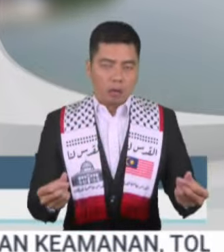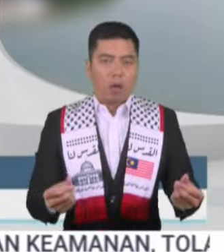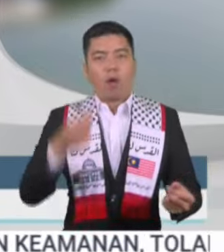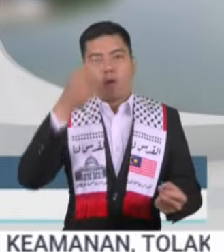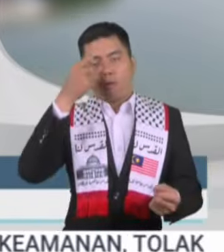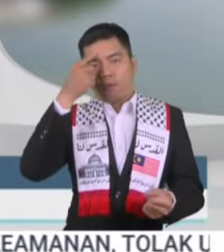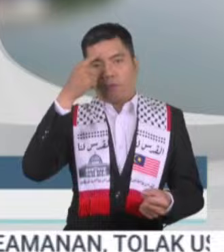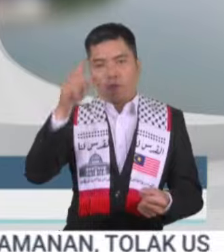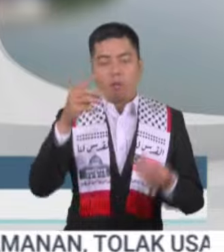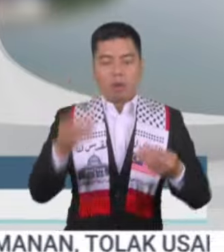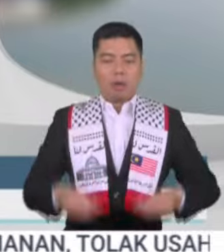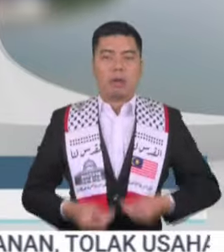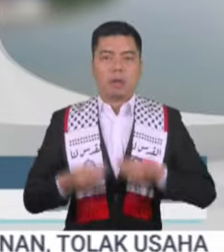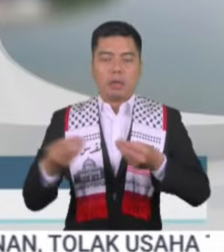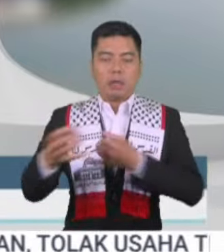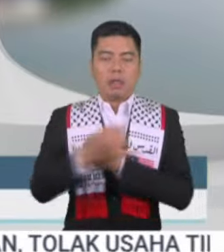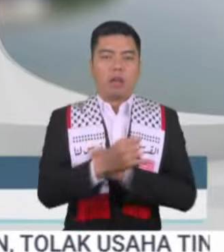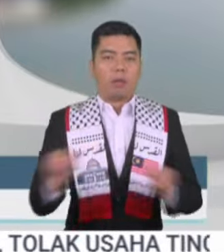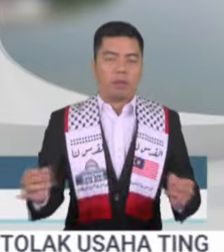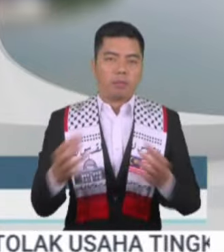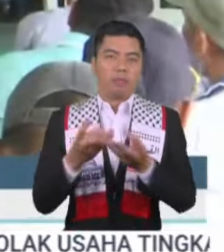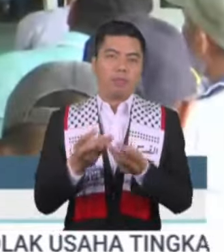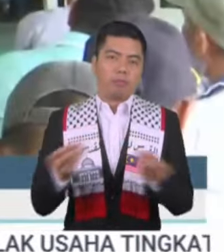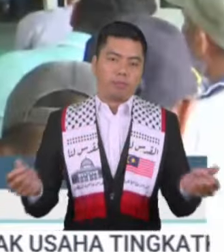dimajukan kepada jabatan